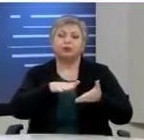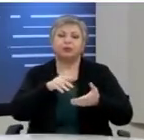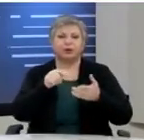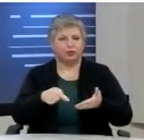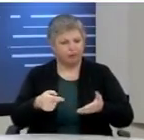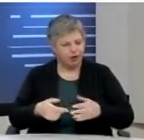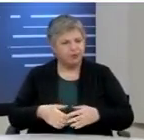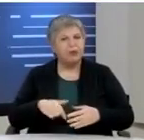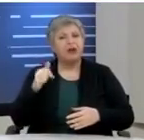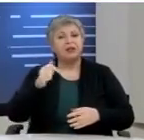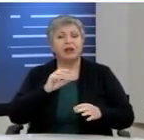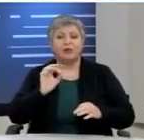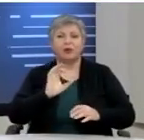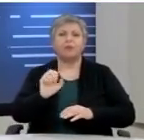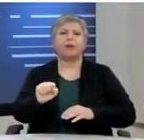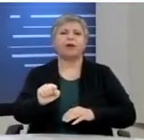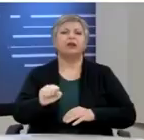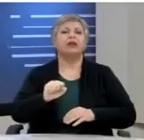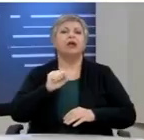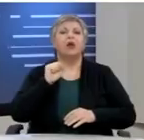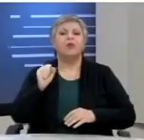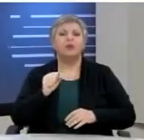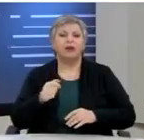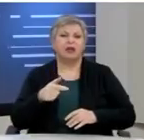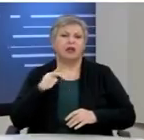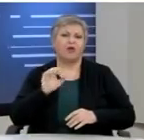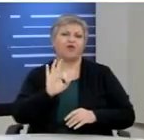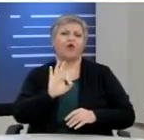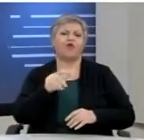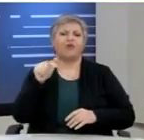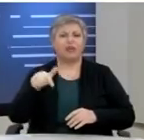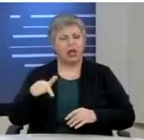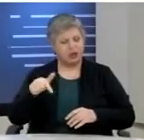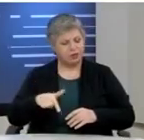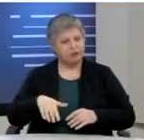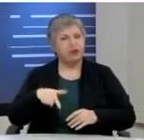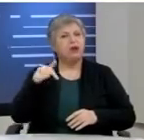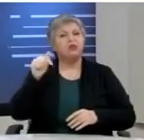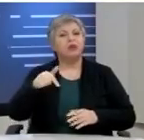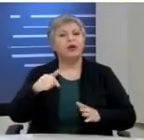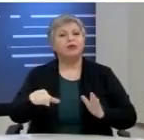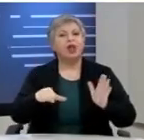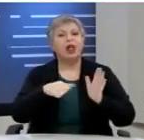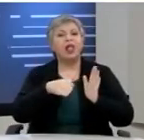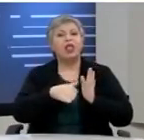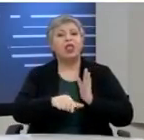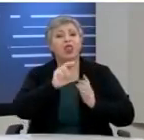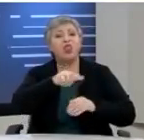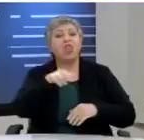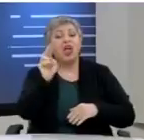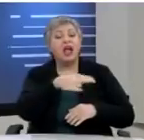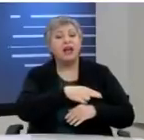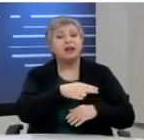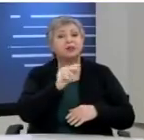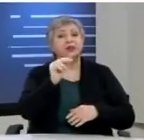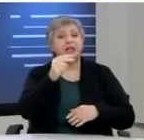την ανακοίνωσή της στη διαγραφή του κυρίου Θεοχαρόπουλου. Γιατί τον διάγραψε, που κατά τα άλλα δεν έβαζε και πειθαρχία,